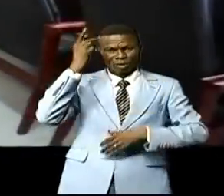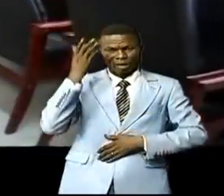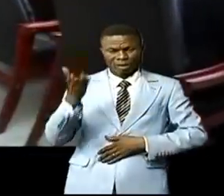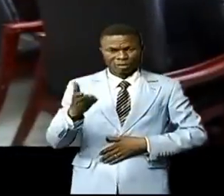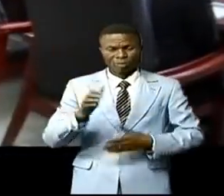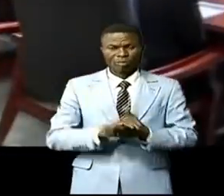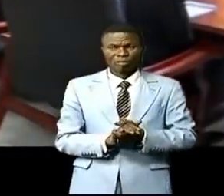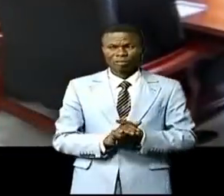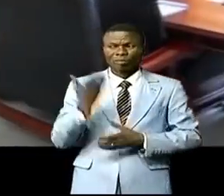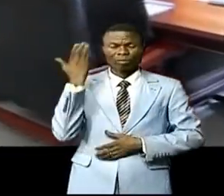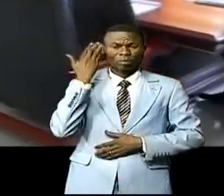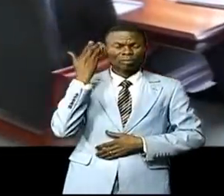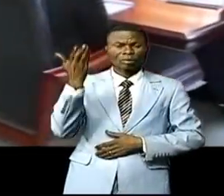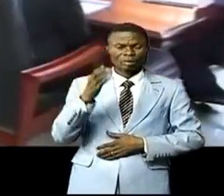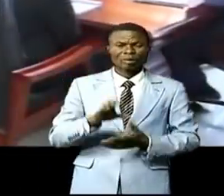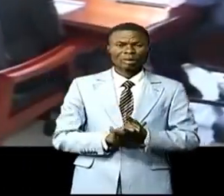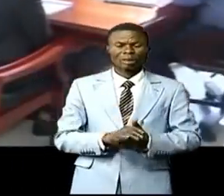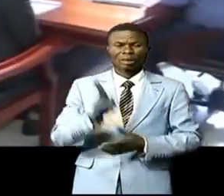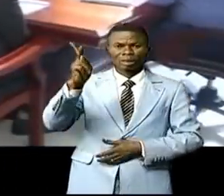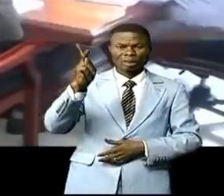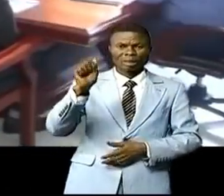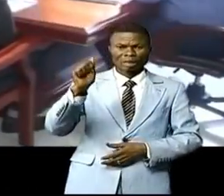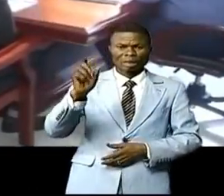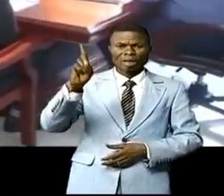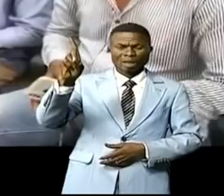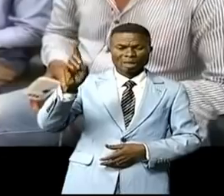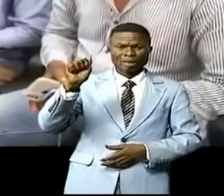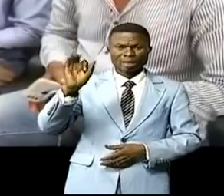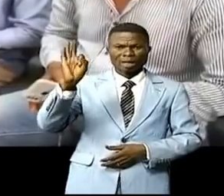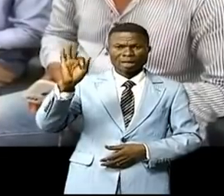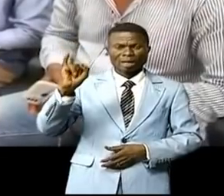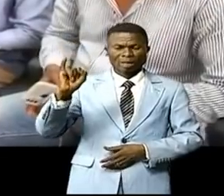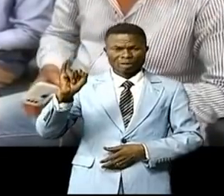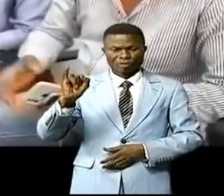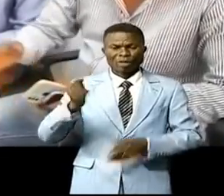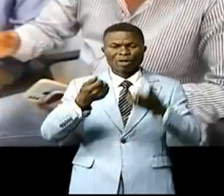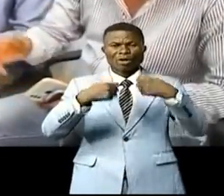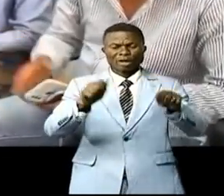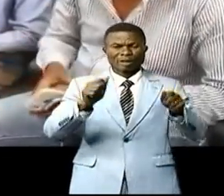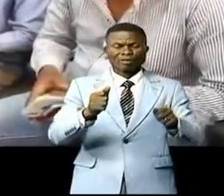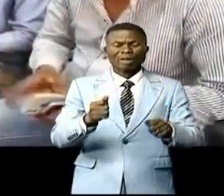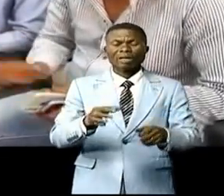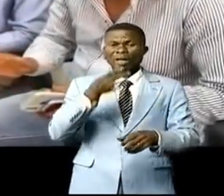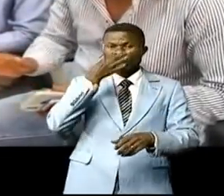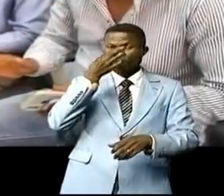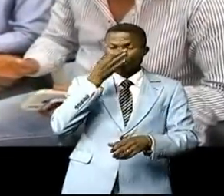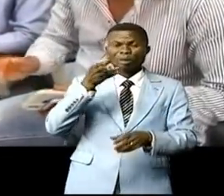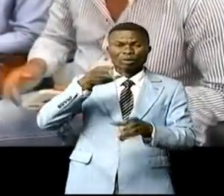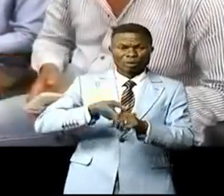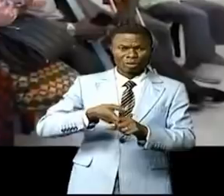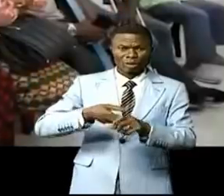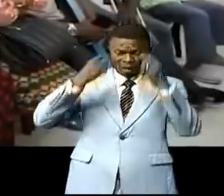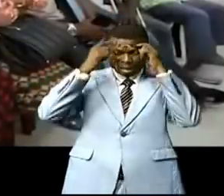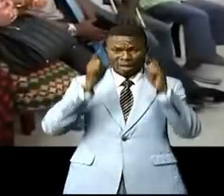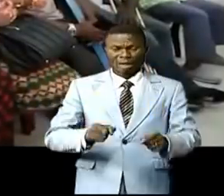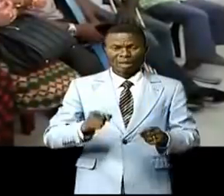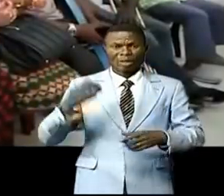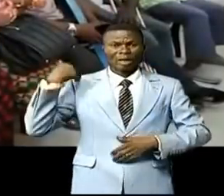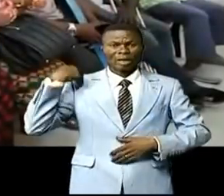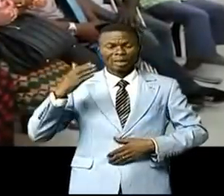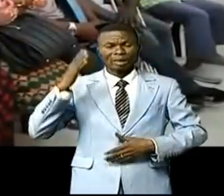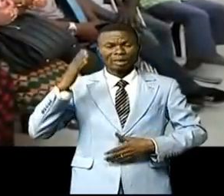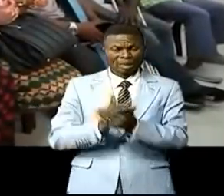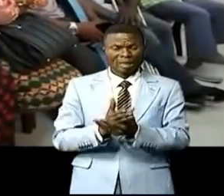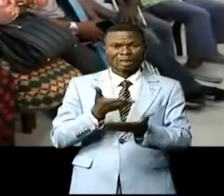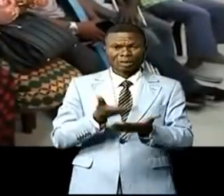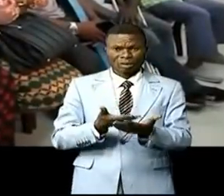Kadhafi, c'est comme ça qu'on les appelle à Kinshasa. Ils sont vendeurs informels de produits pétroliers. Frappés par la mesure de fermeture des dépôts